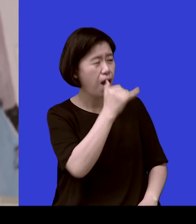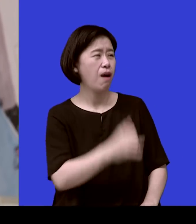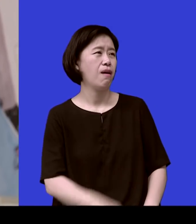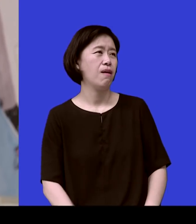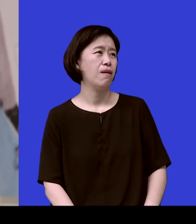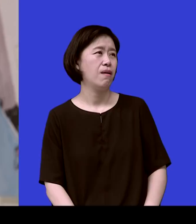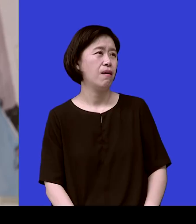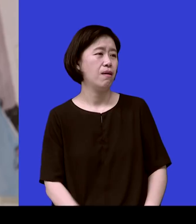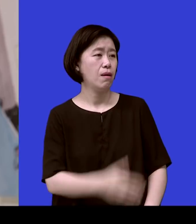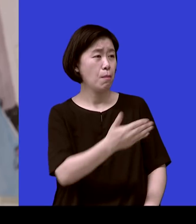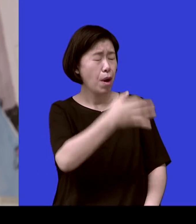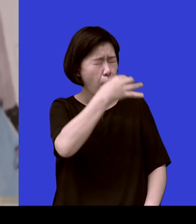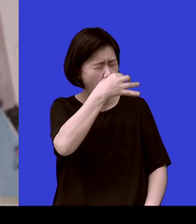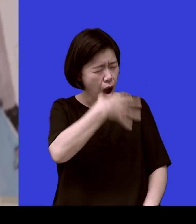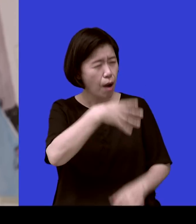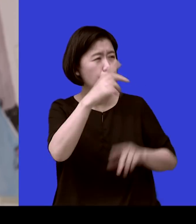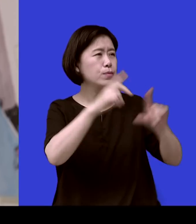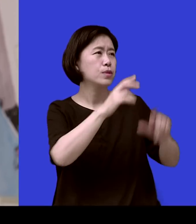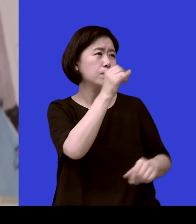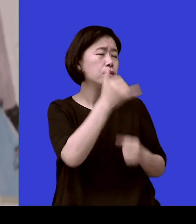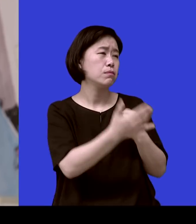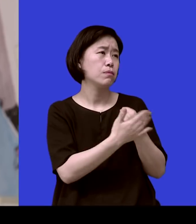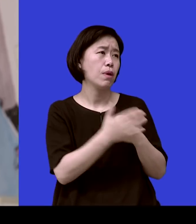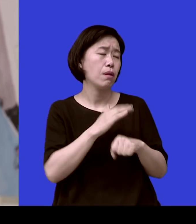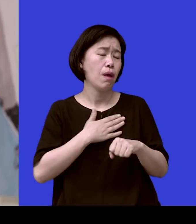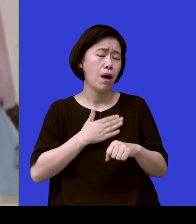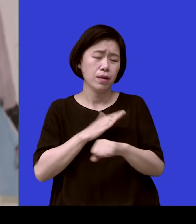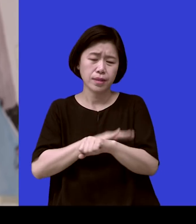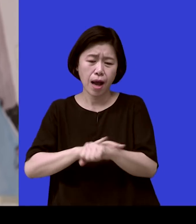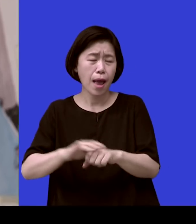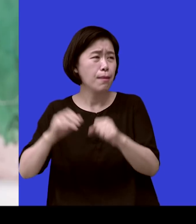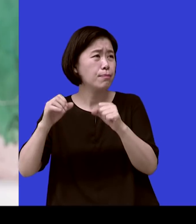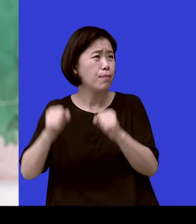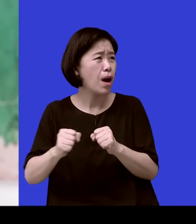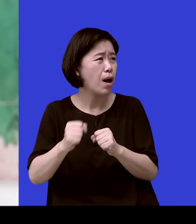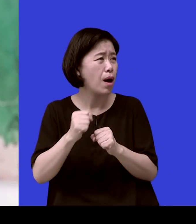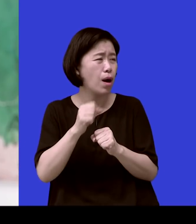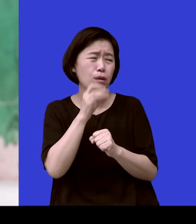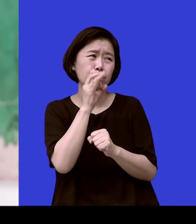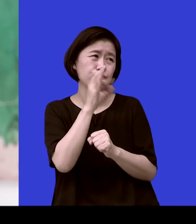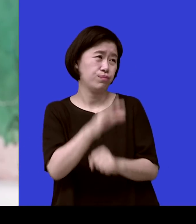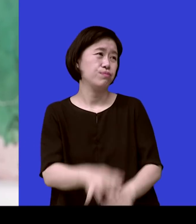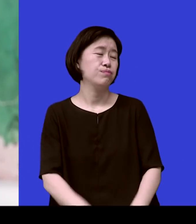엄마가 너무 힘들어해서 내가 잘 있을 수가 없어요. 이렇게 얘기했어요.